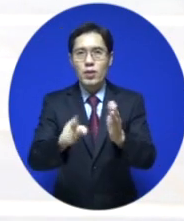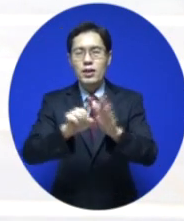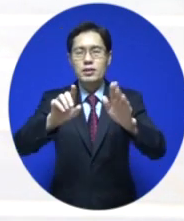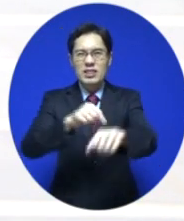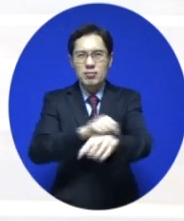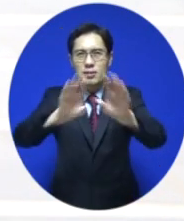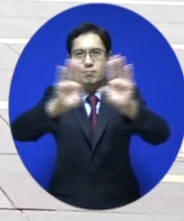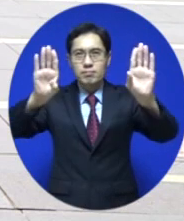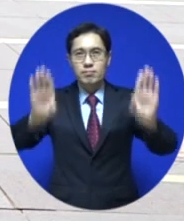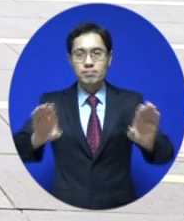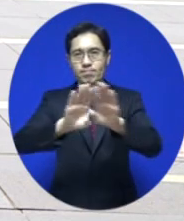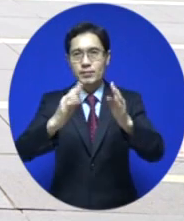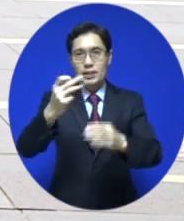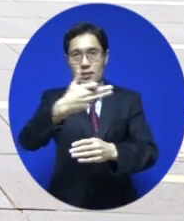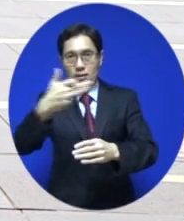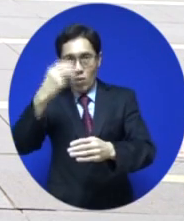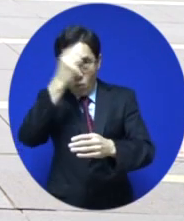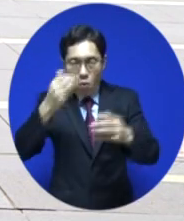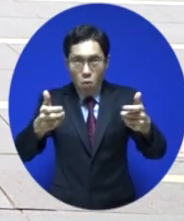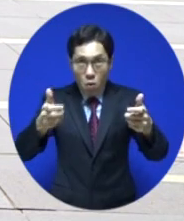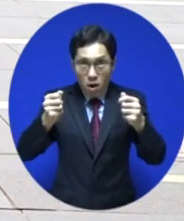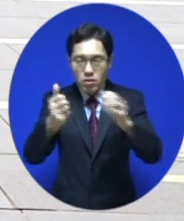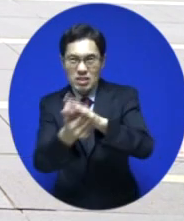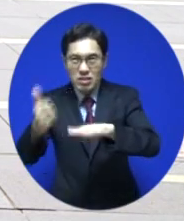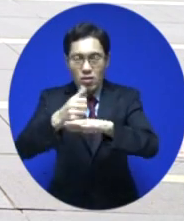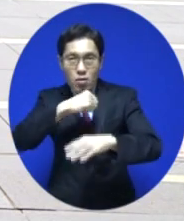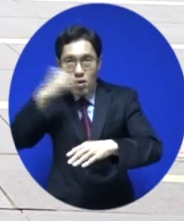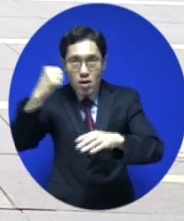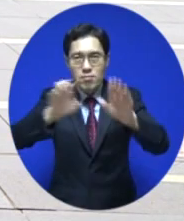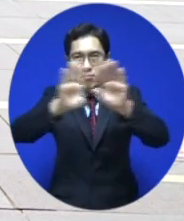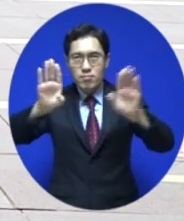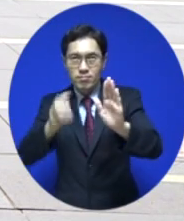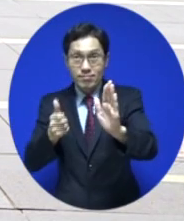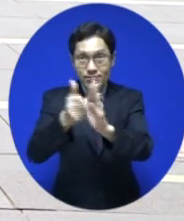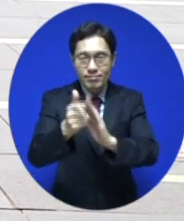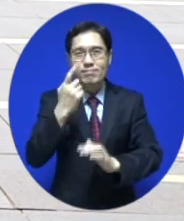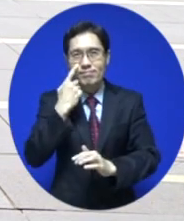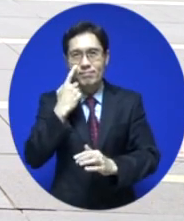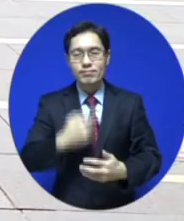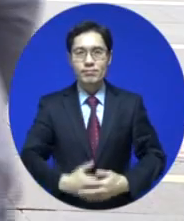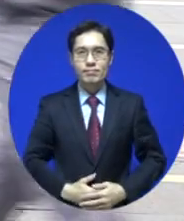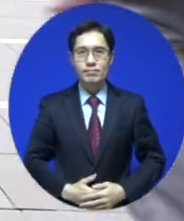박람회가 열렸습니다. 2018 고졸 성공 대박람회, 그 뜨거운 현장 속으로 들어가시죠.